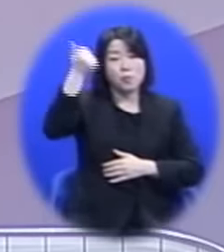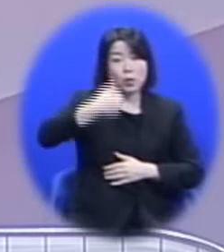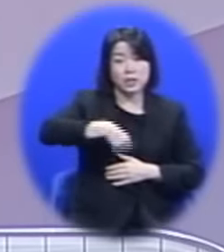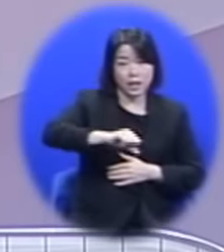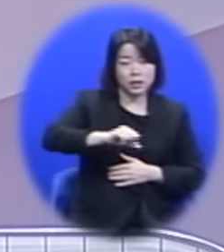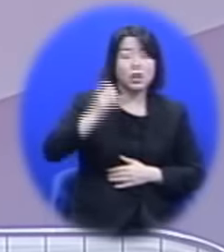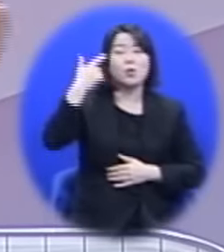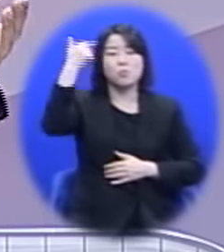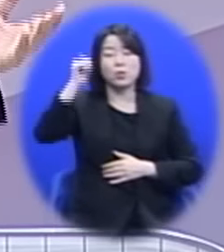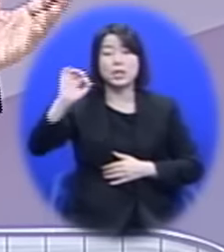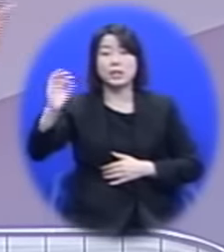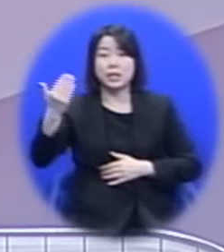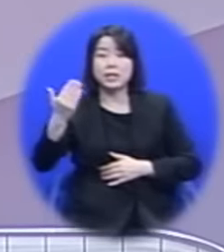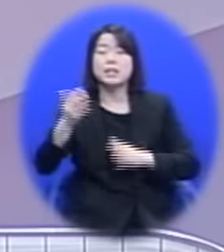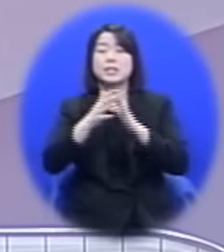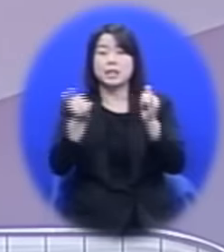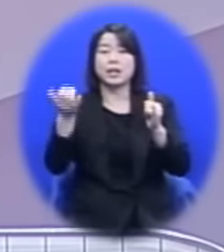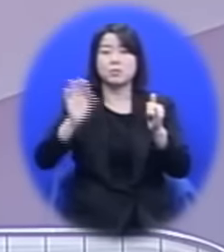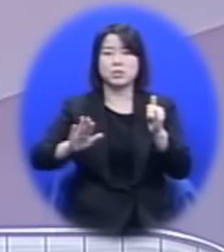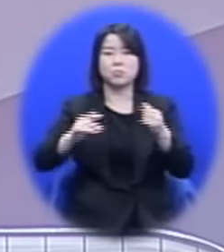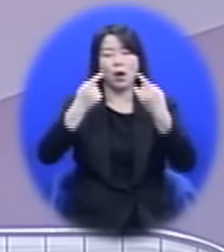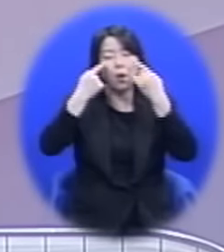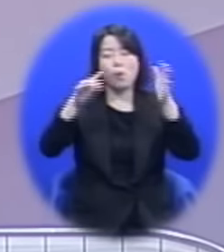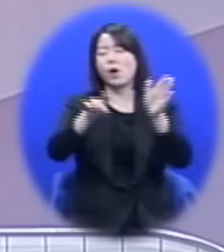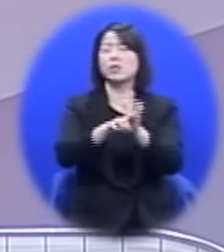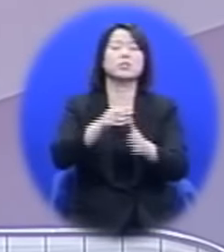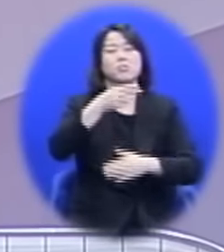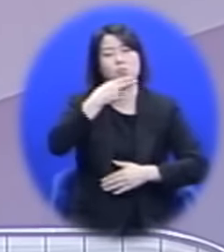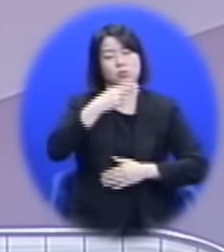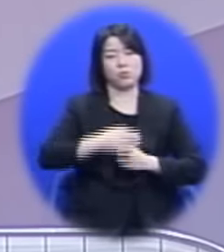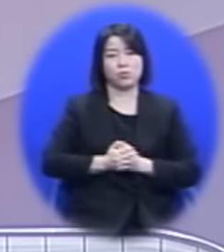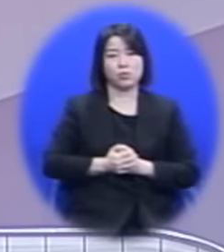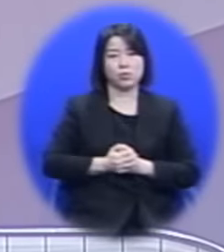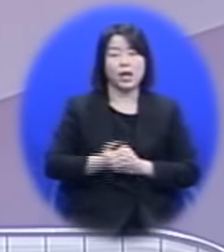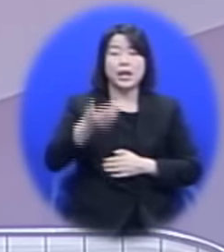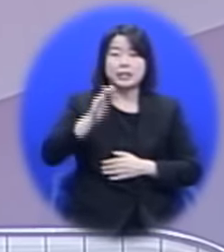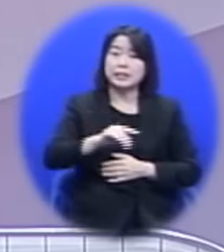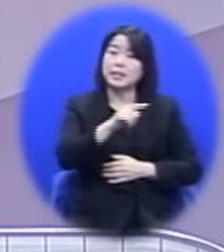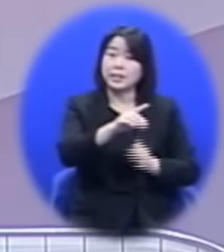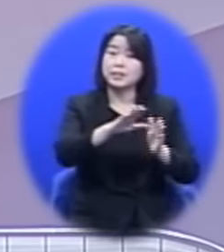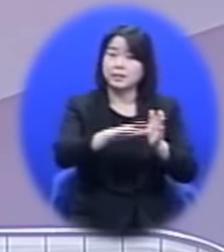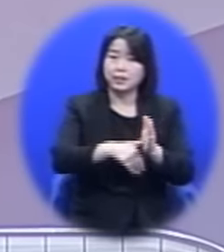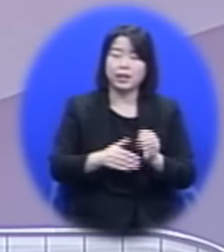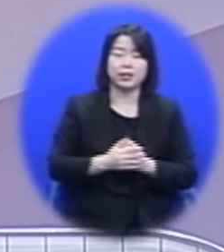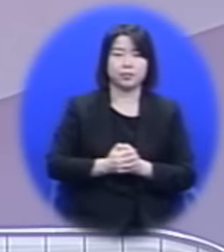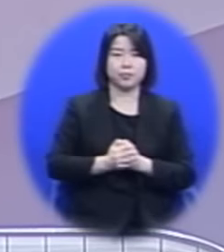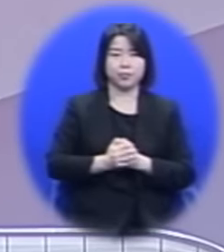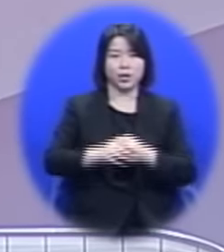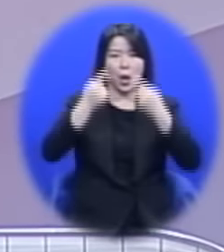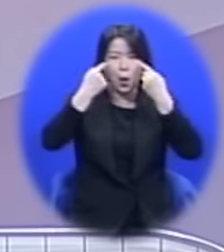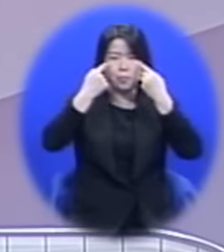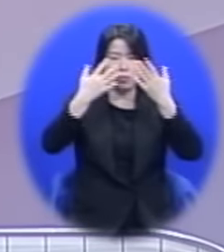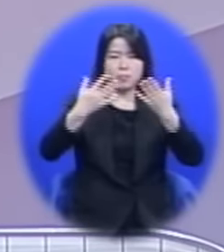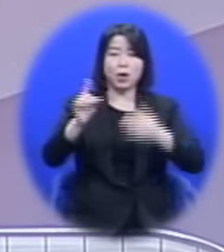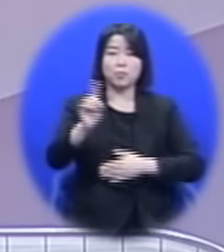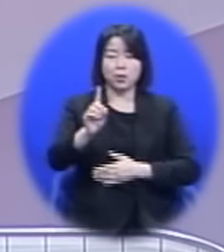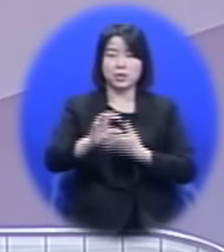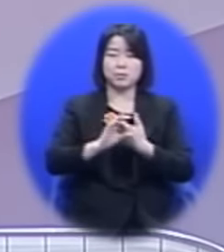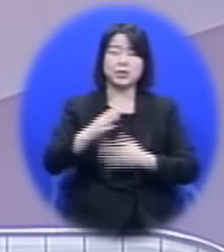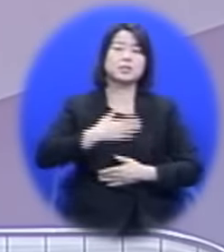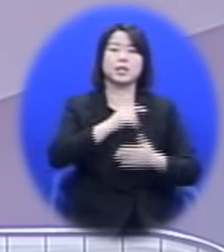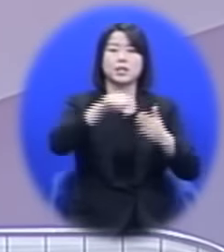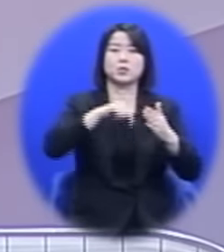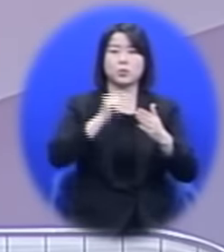될 사람이었지만 확신하지 못했었습니다. 그러나 그때 분명한 것은 제